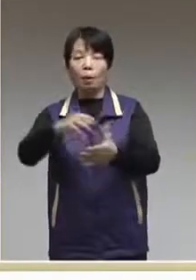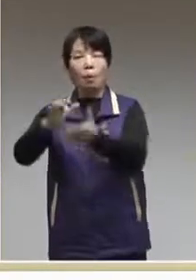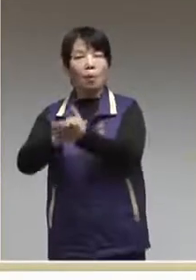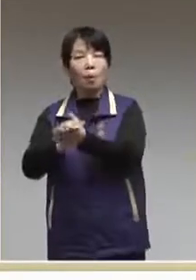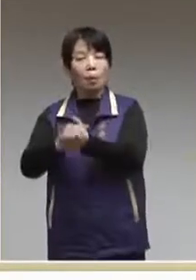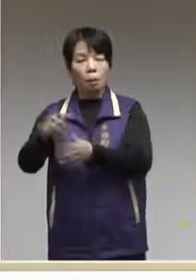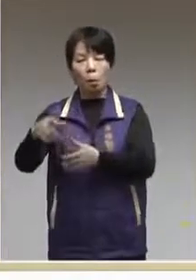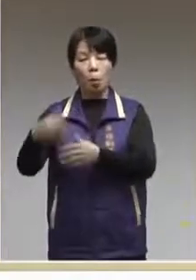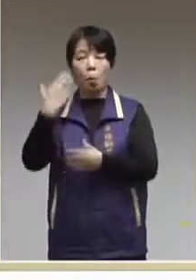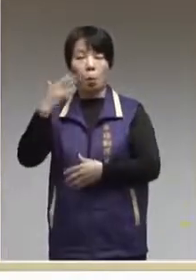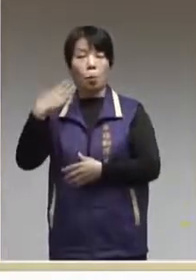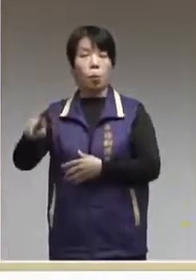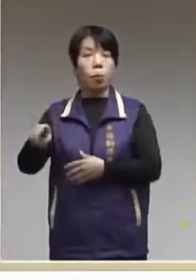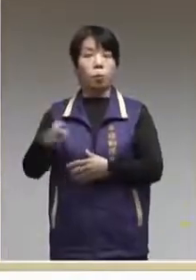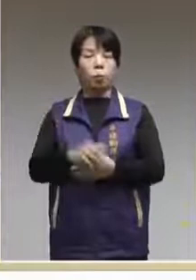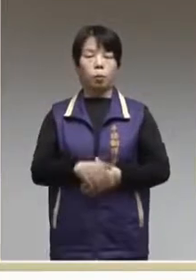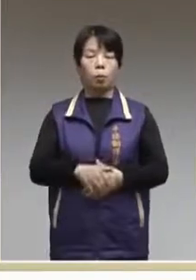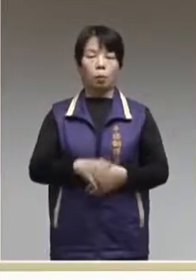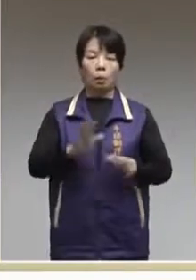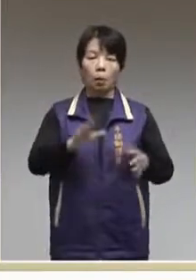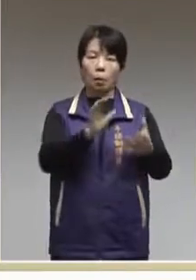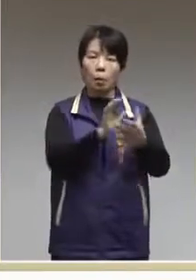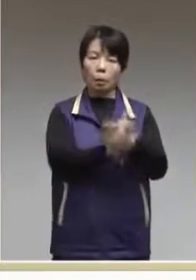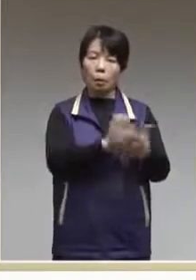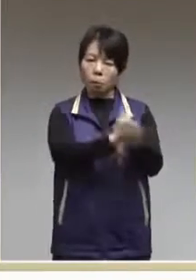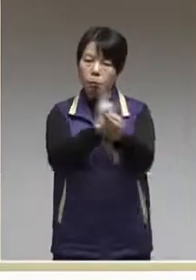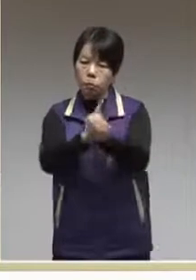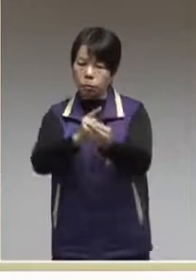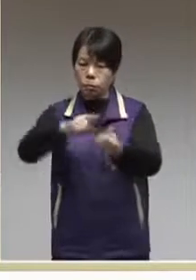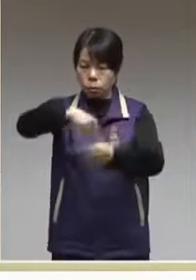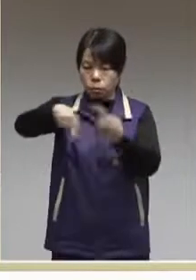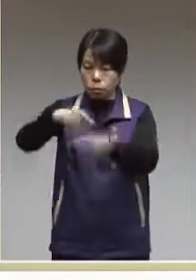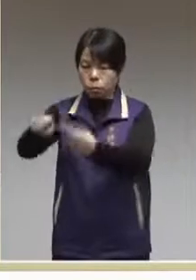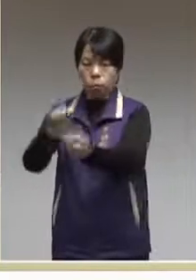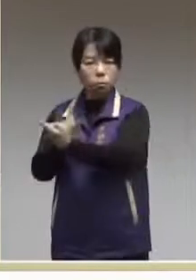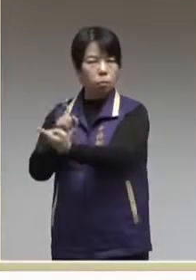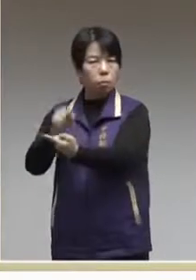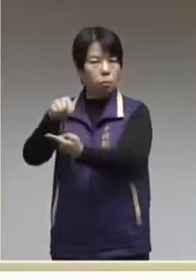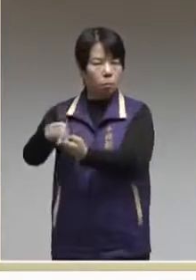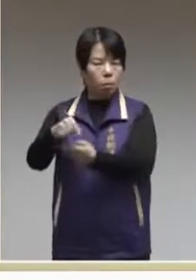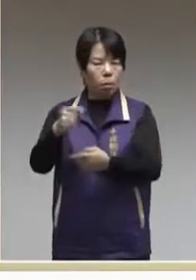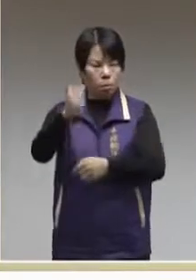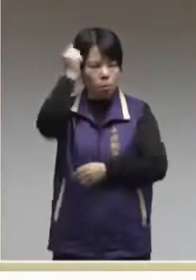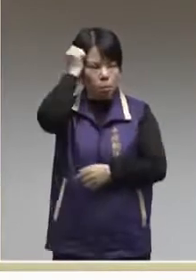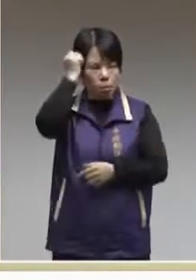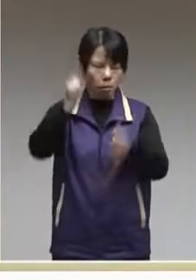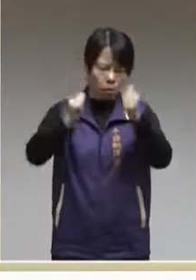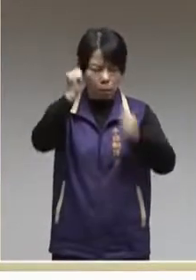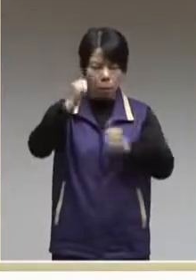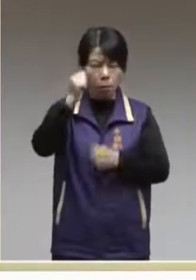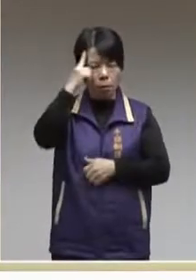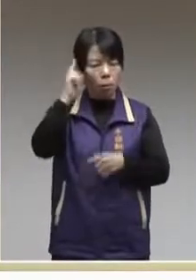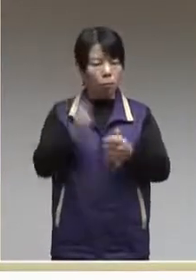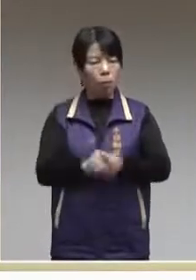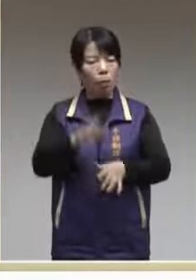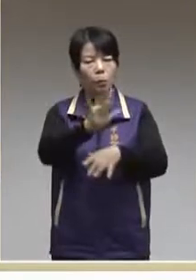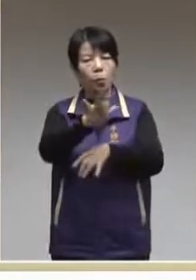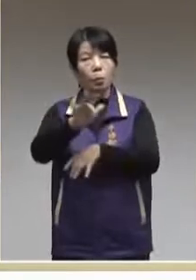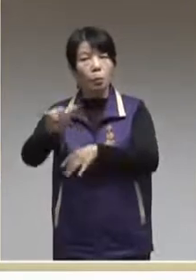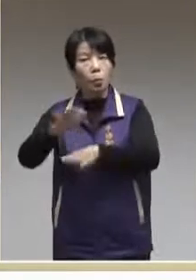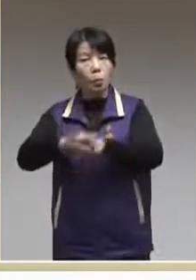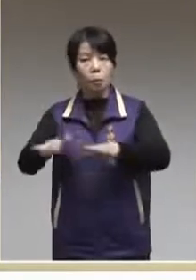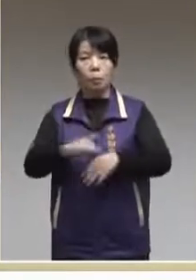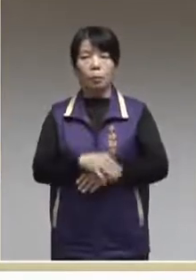是那么认识。也许在日后调查的是意料之后，会有一些这个记忆的一个落差导致在